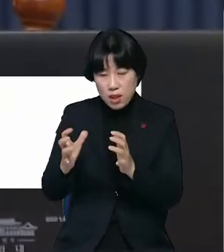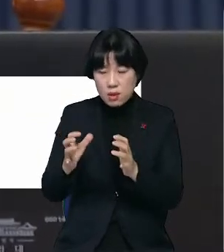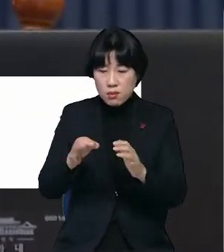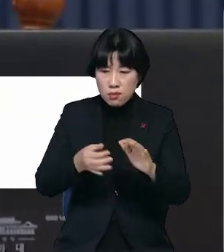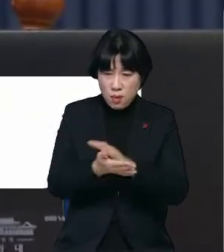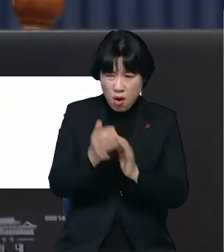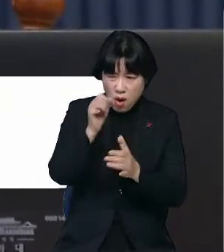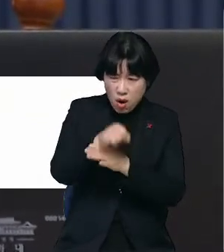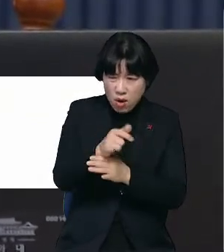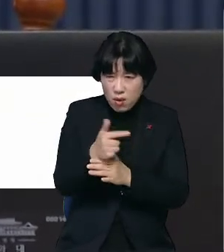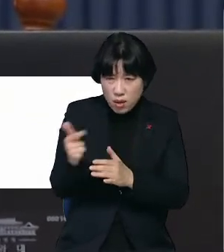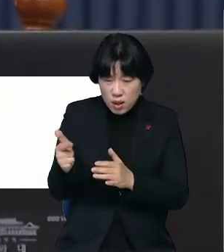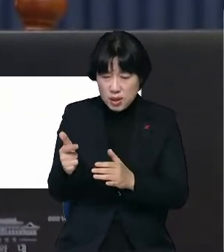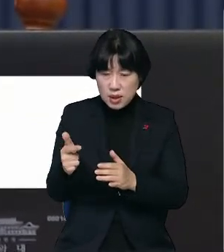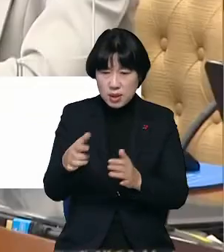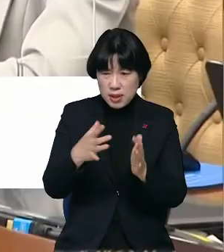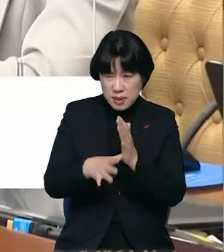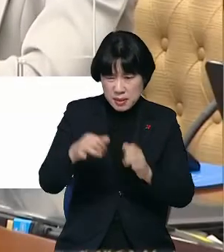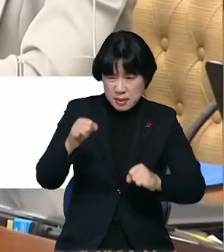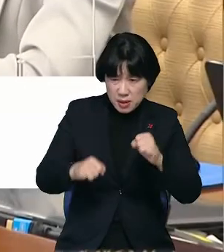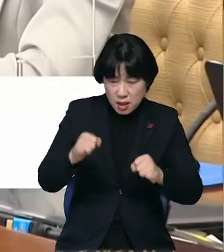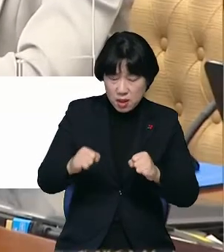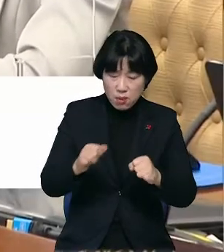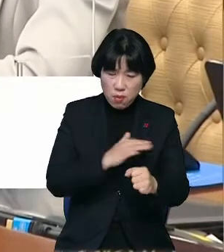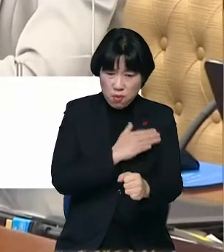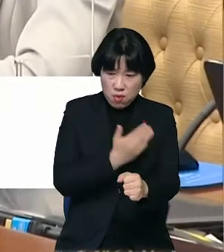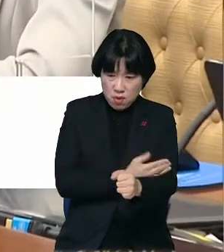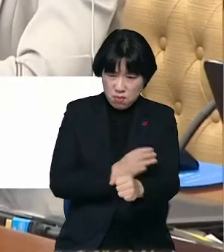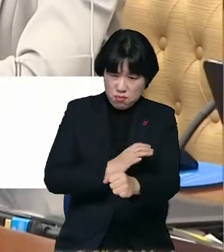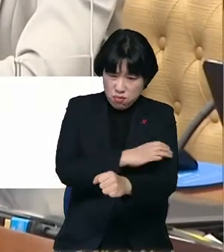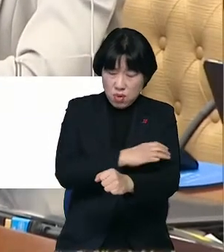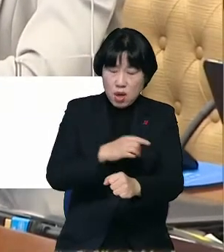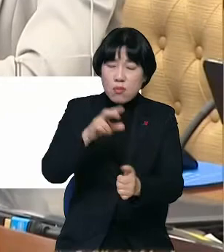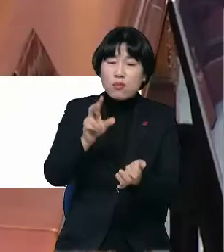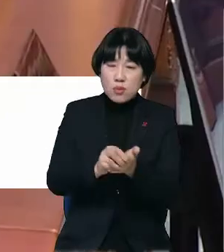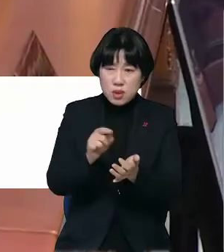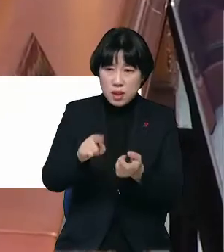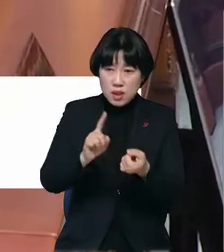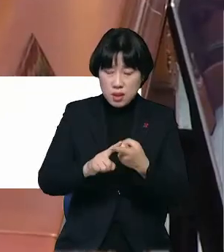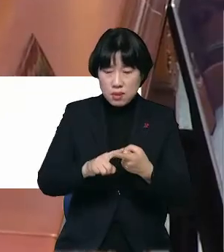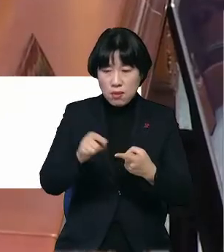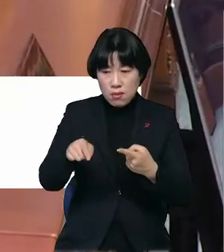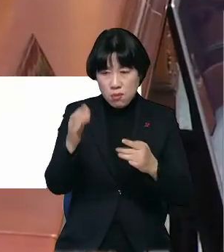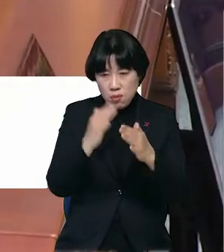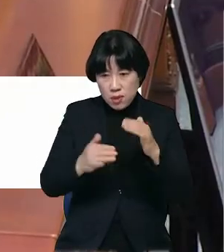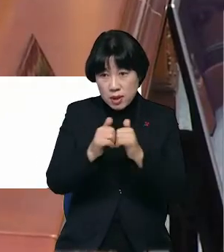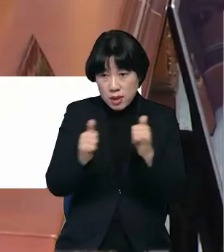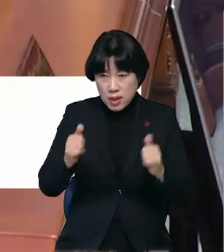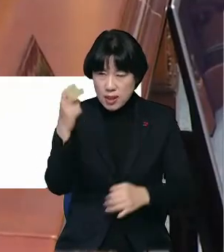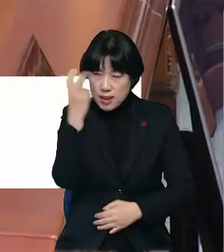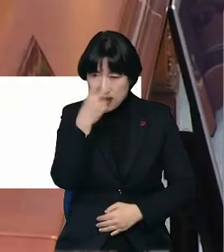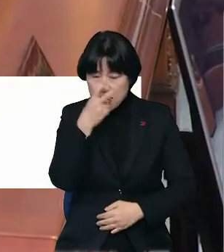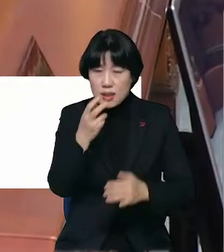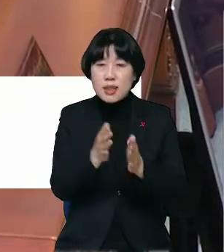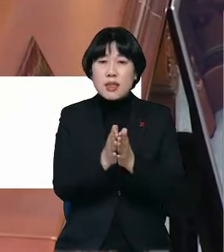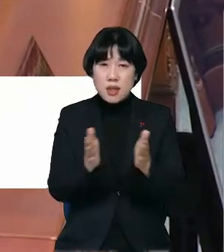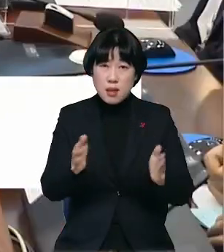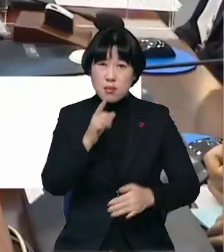갑질 등 권한 남용 행위 등을 중심으로 복무 기강 점검에 나서기로 했다고 밝혔습니다